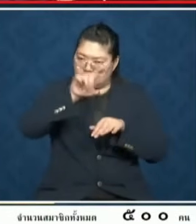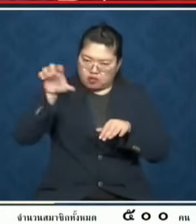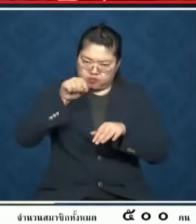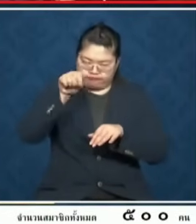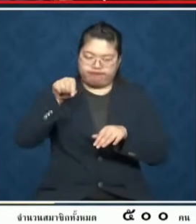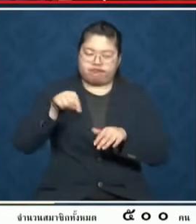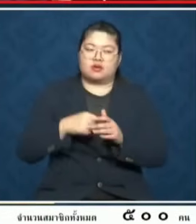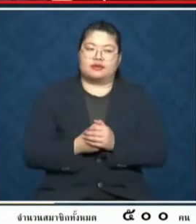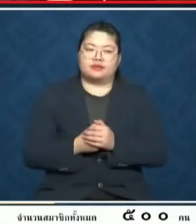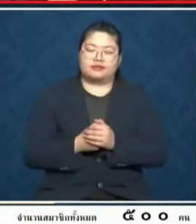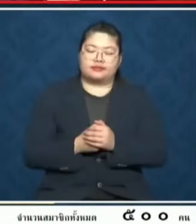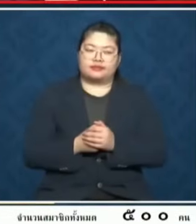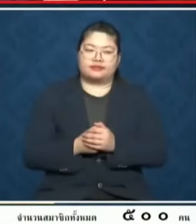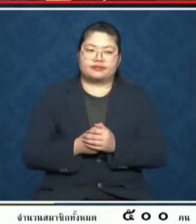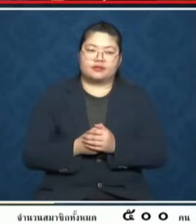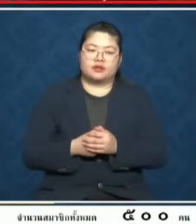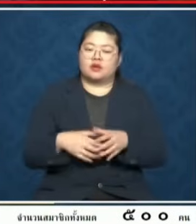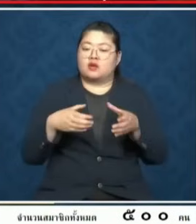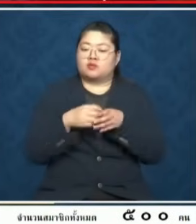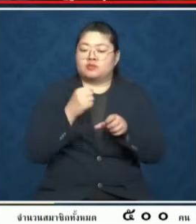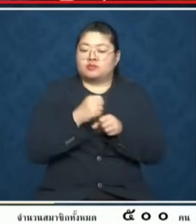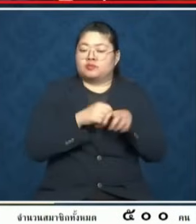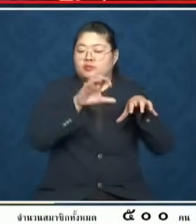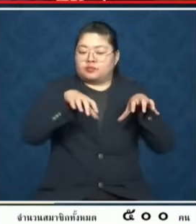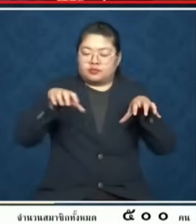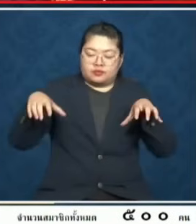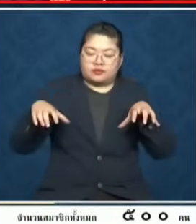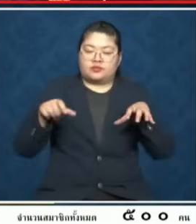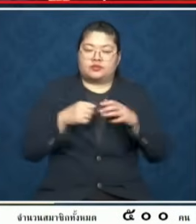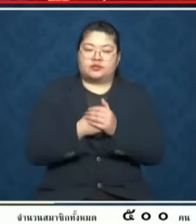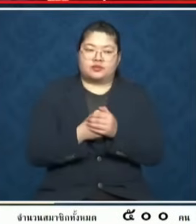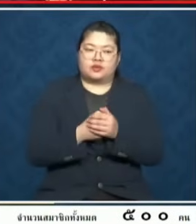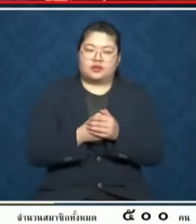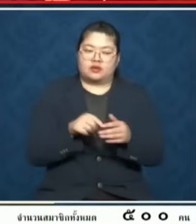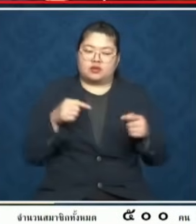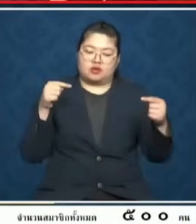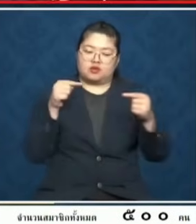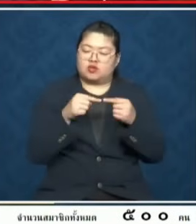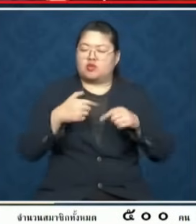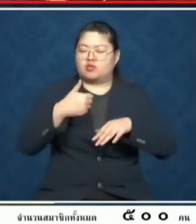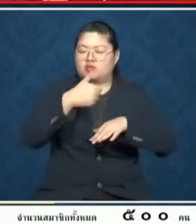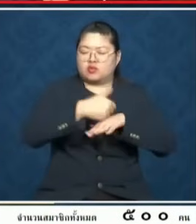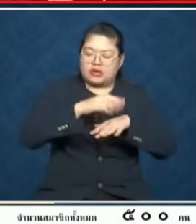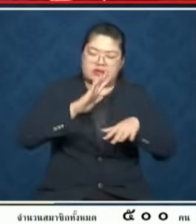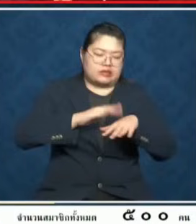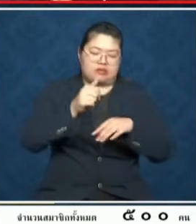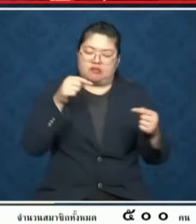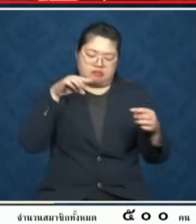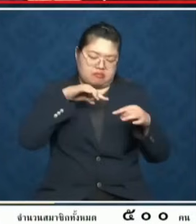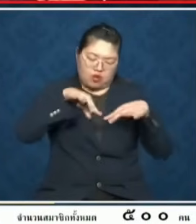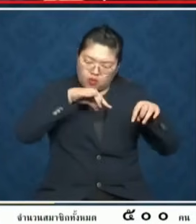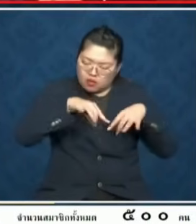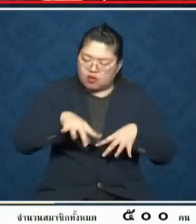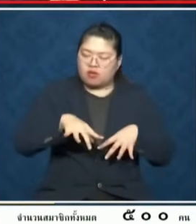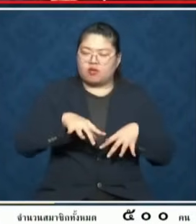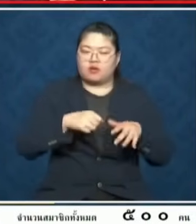พบค่ะว่ามีรัฐวิสาหกิจหลายแห่งค่ะที่ประกอบกิจการที่ไม่ตรงกับความชำนาญของบุคลากรจากกองทัพเท่าไหร่นัก